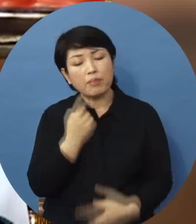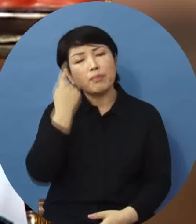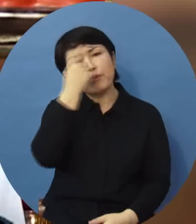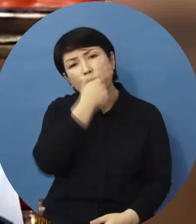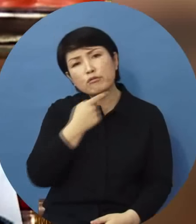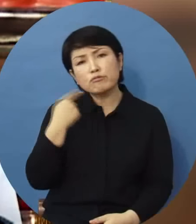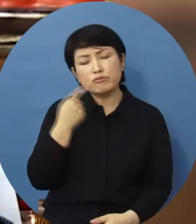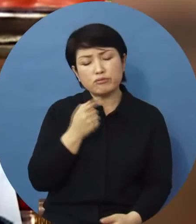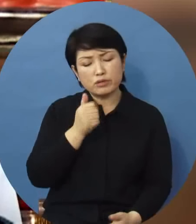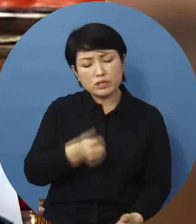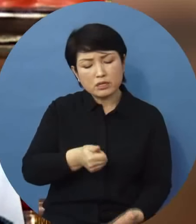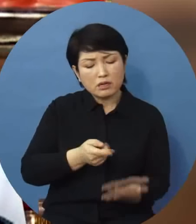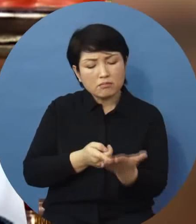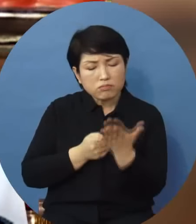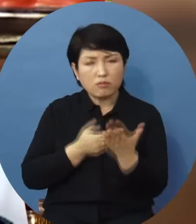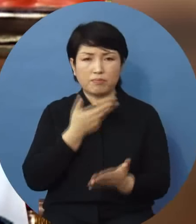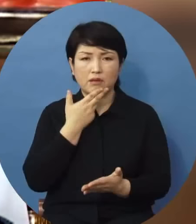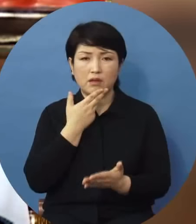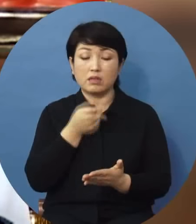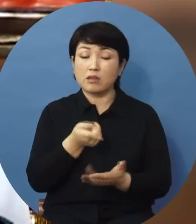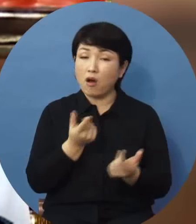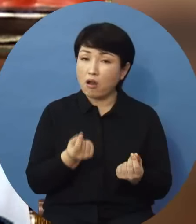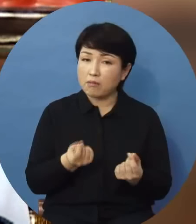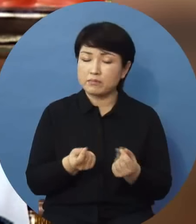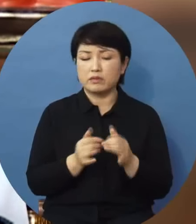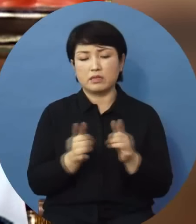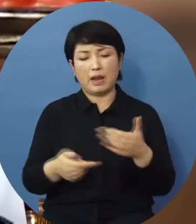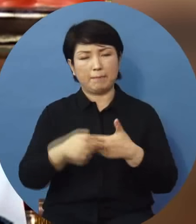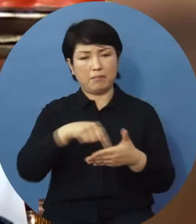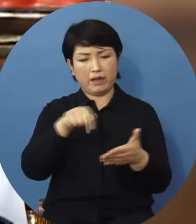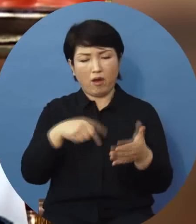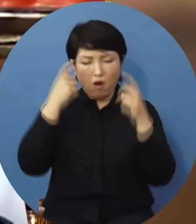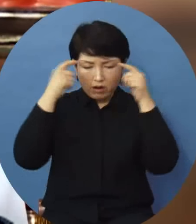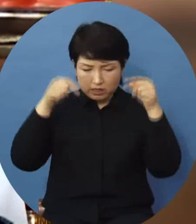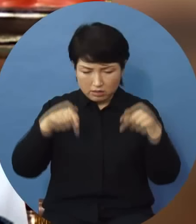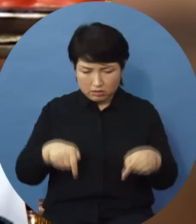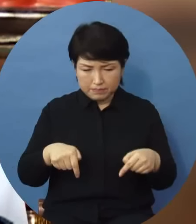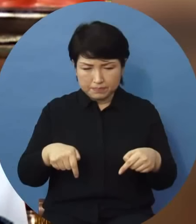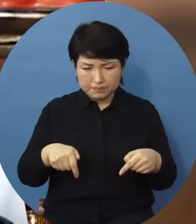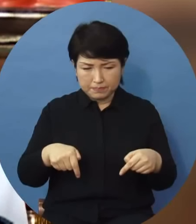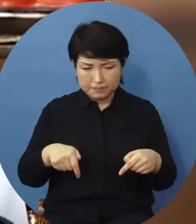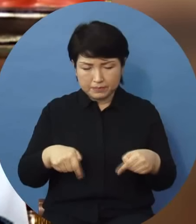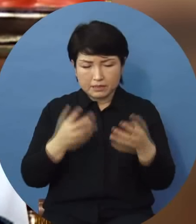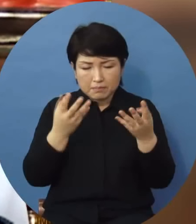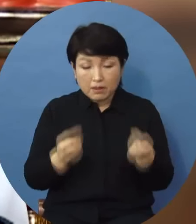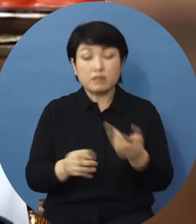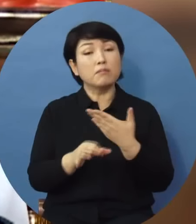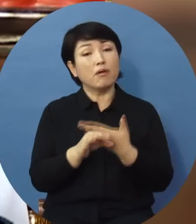얼굴이 비치지 않는다. 그것처럼 우리들의 마음속에 어리석음이 가득 차